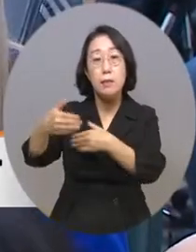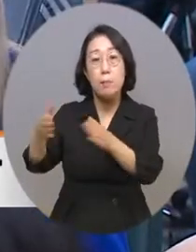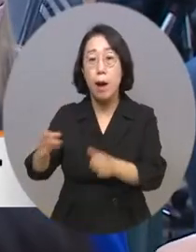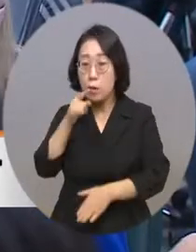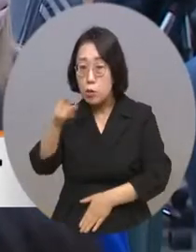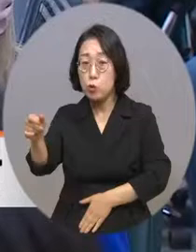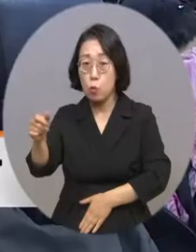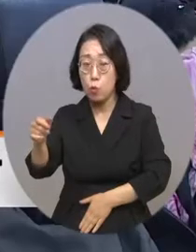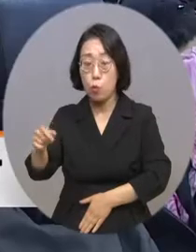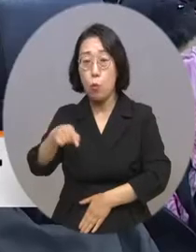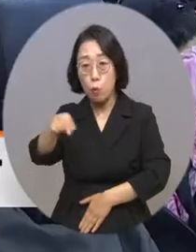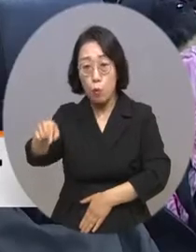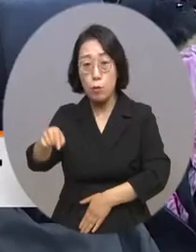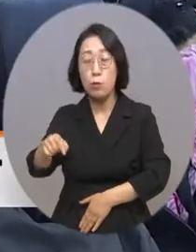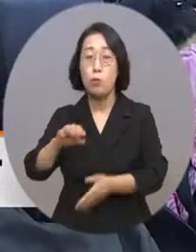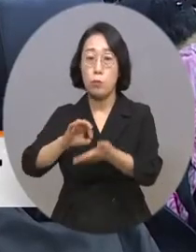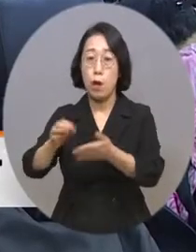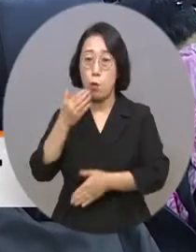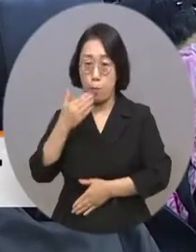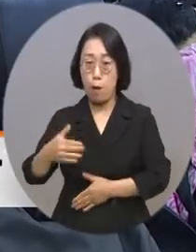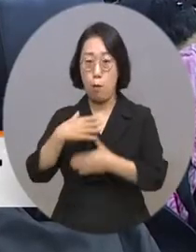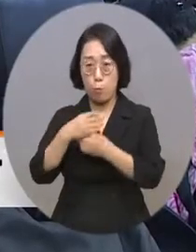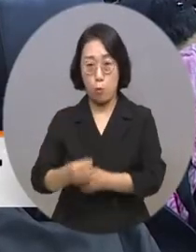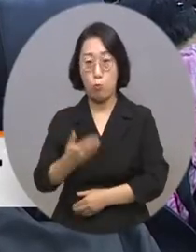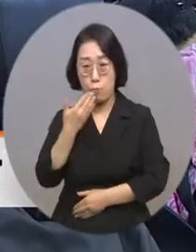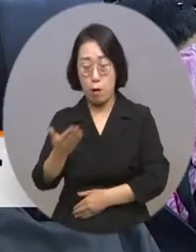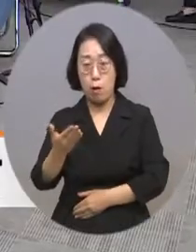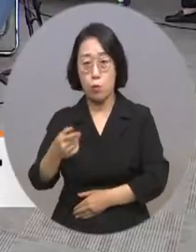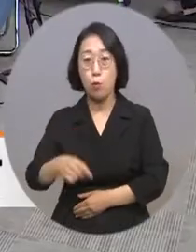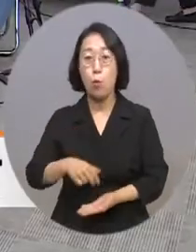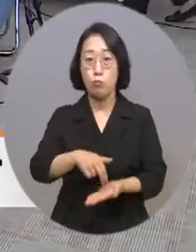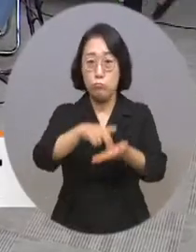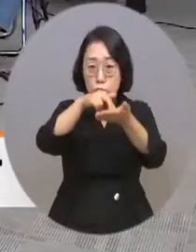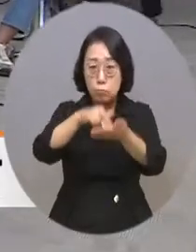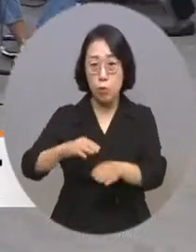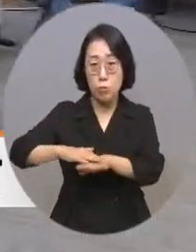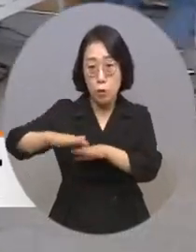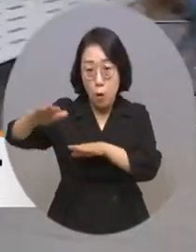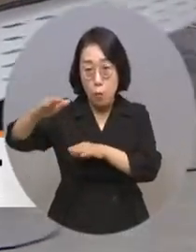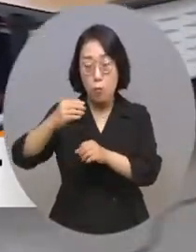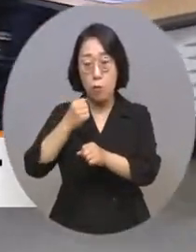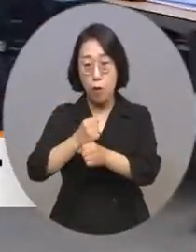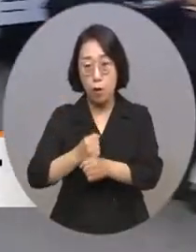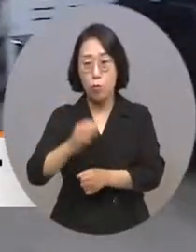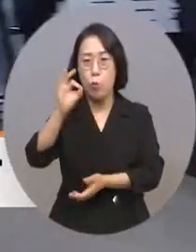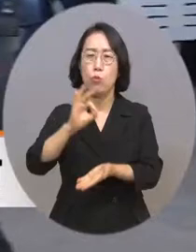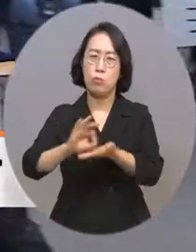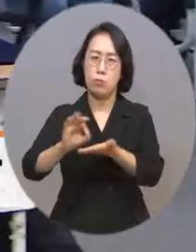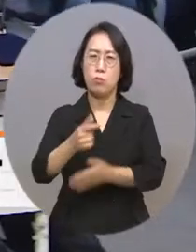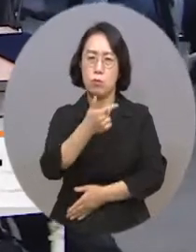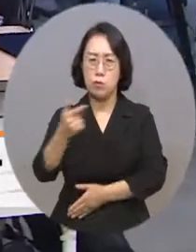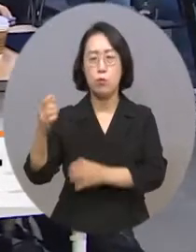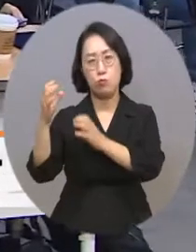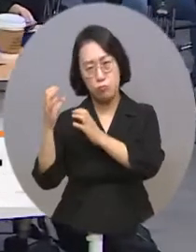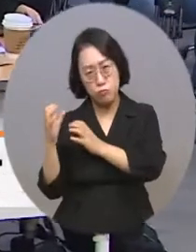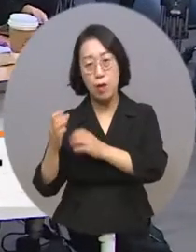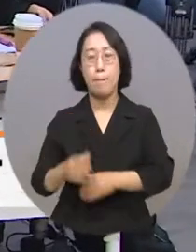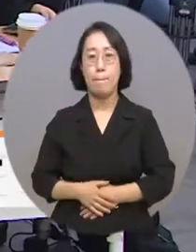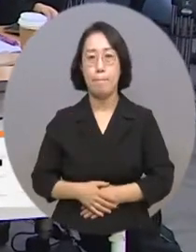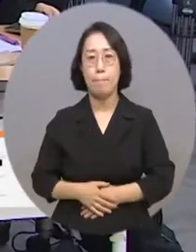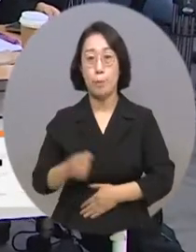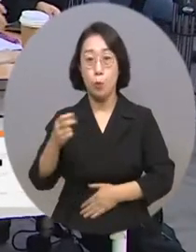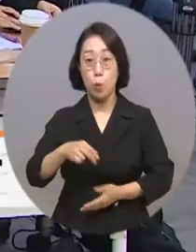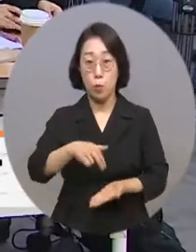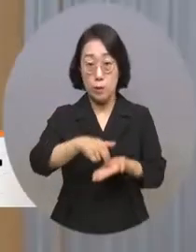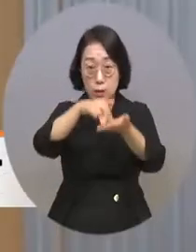를 마련하는 등 정당한 편의를 제공했고 생각 임의 접근 5 를 설치하는 데 많은 비용이 된다고 했습니다 또